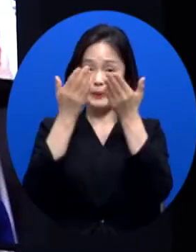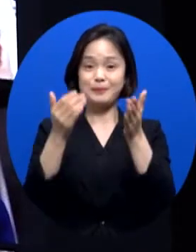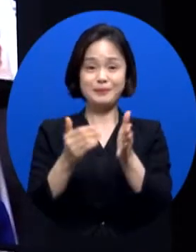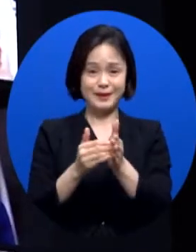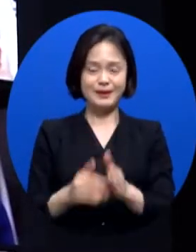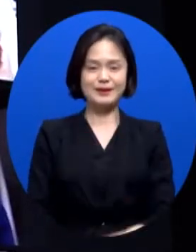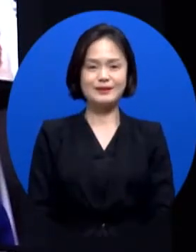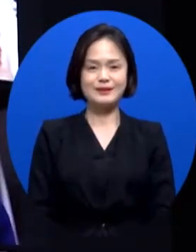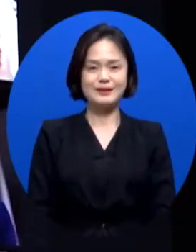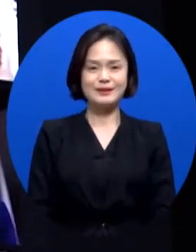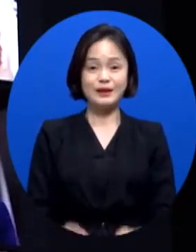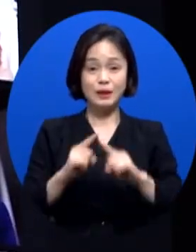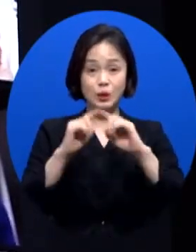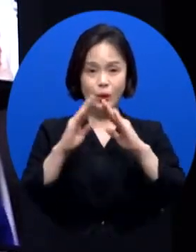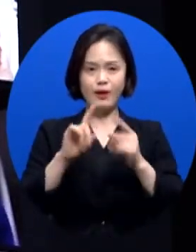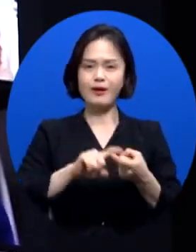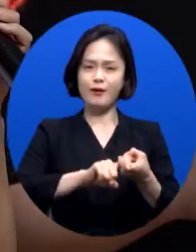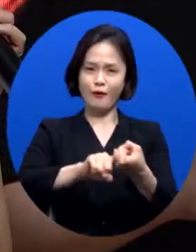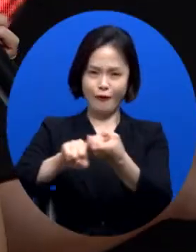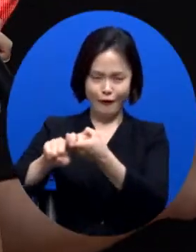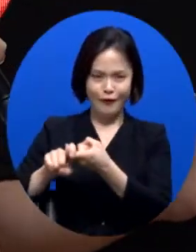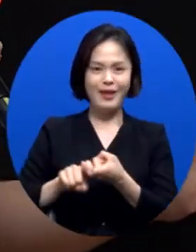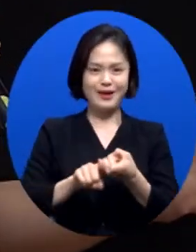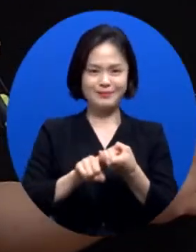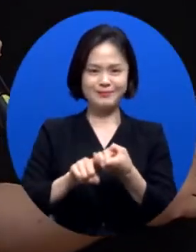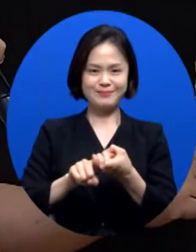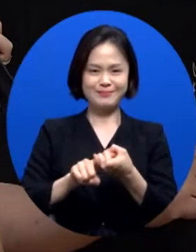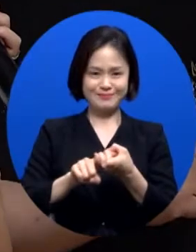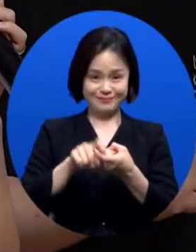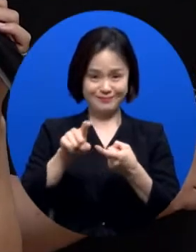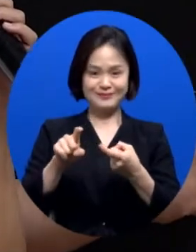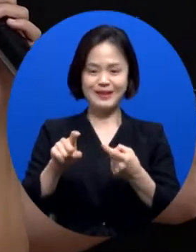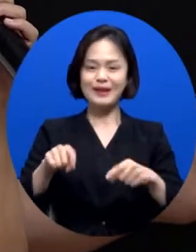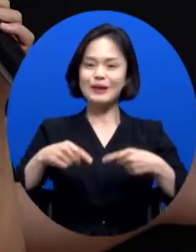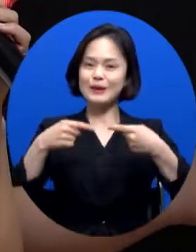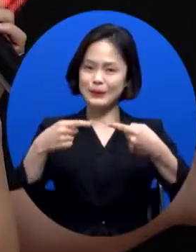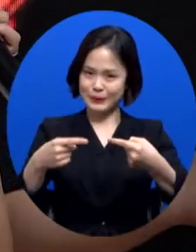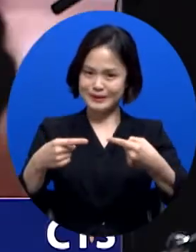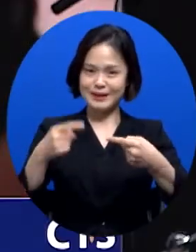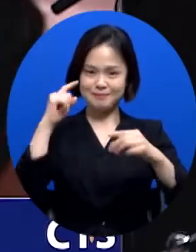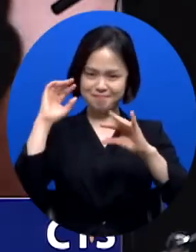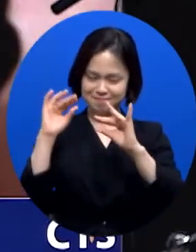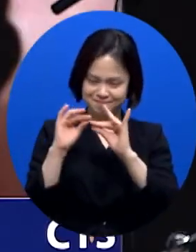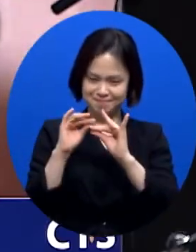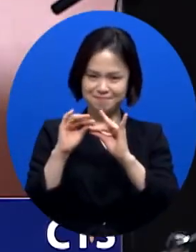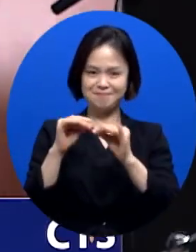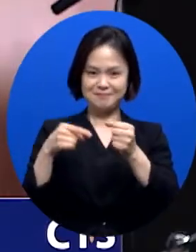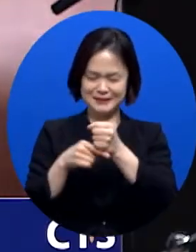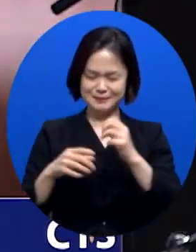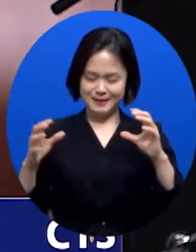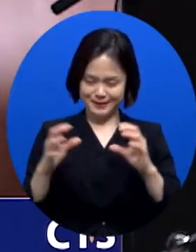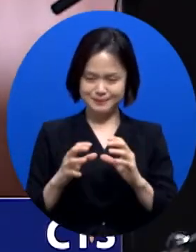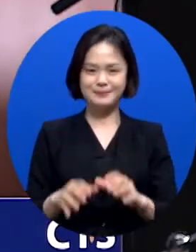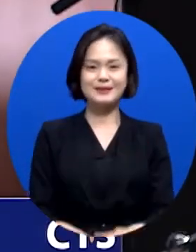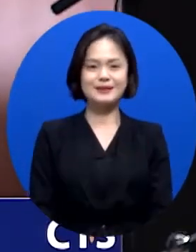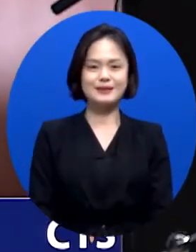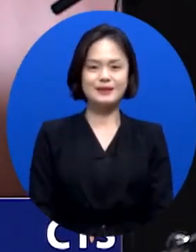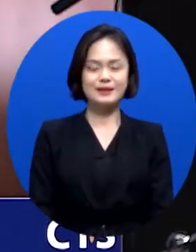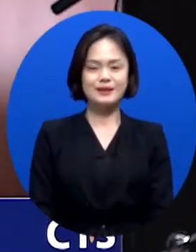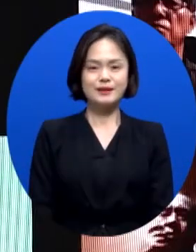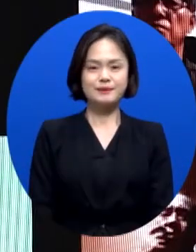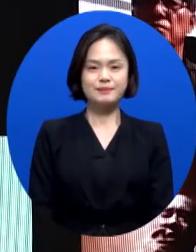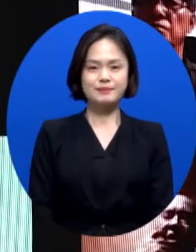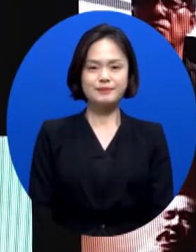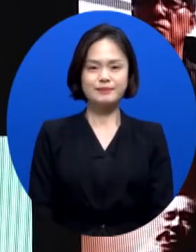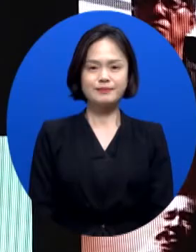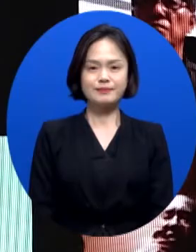특별히 개교회가 아닌 연합회 차원에서도 부흥 어게인에 동참하며 뜻을 같이 했습니다. 시흥시 기독교 서구연합회 100여